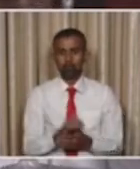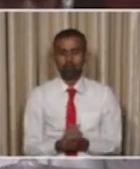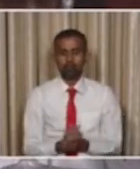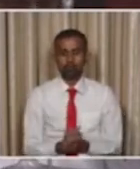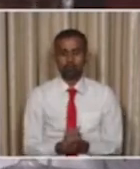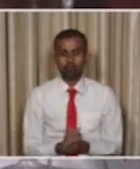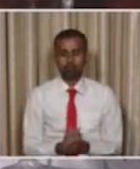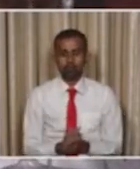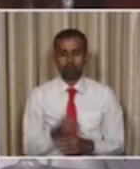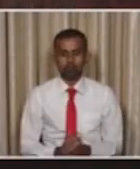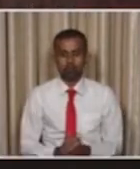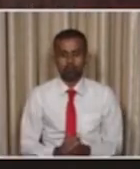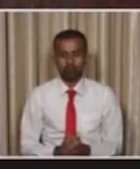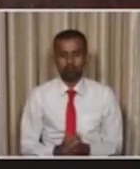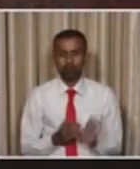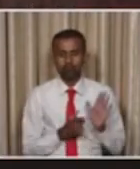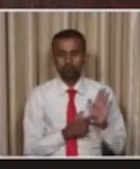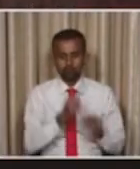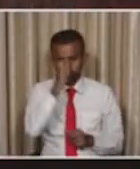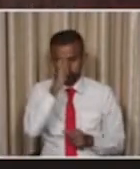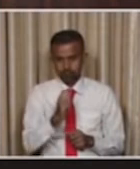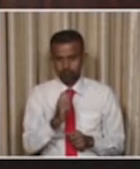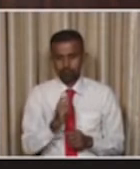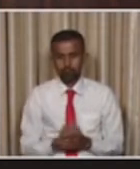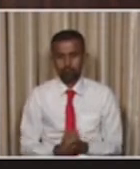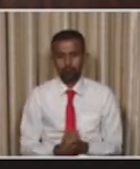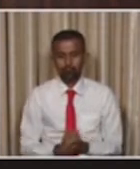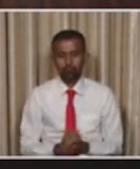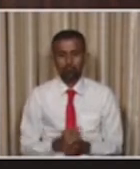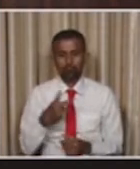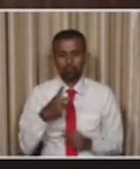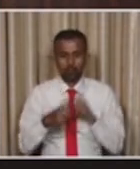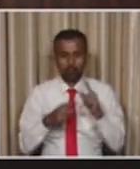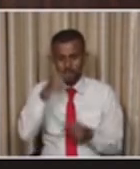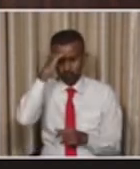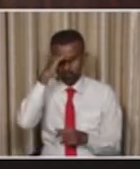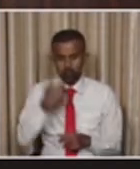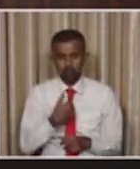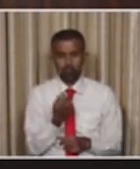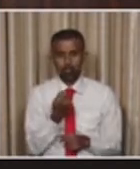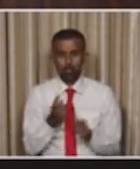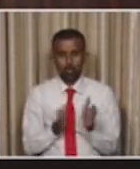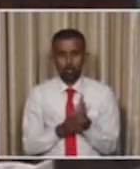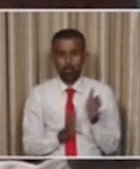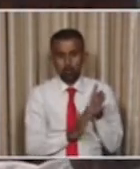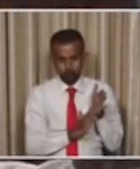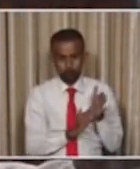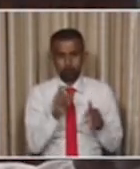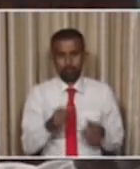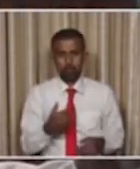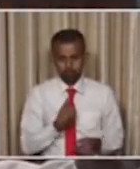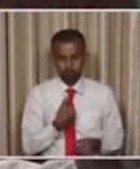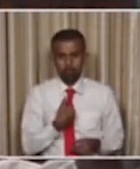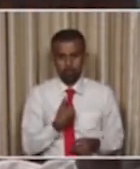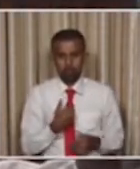එතකොට නිකම් මඩ ගහන්න එපා. ගරු නියෝජ කතානායකතුමනි මම මුදල් කාර්ක සභාවේ සමාජිකෙක් විදියට